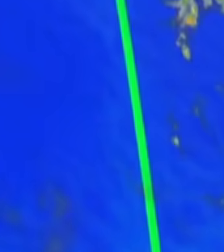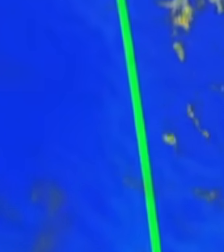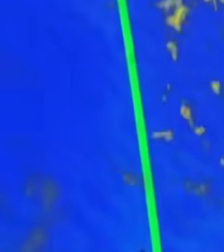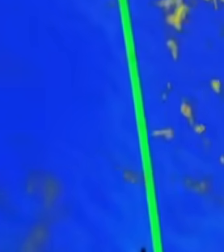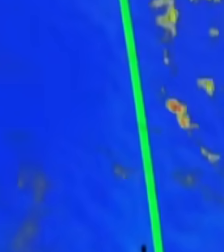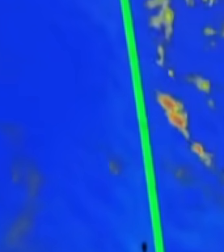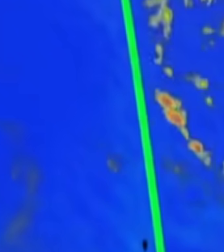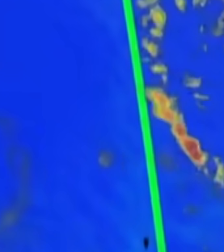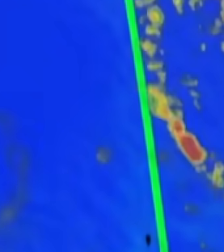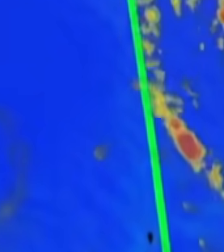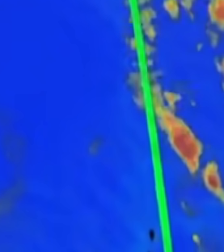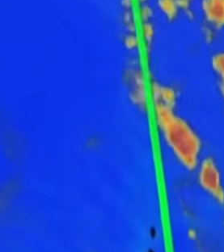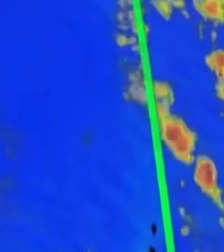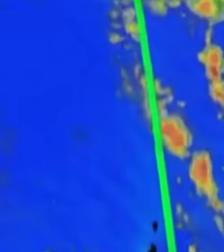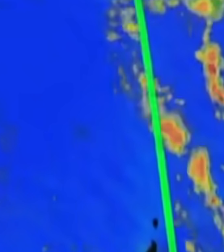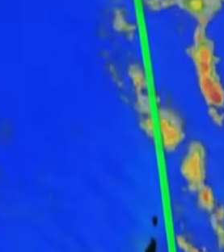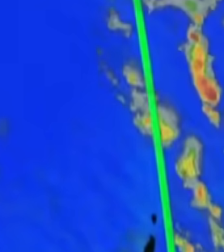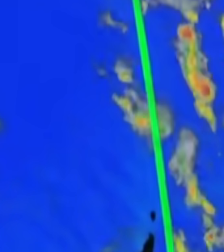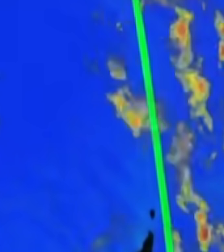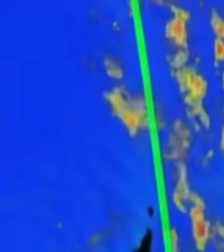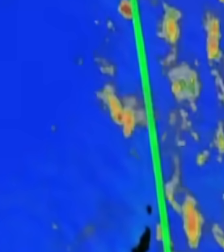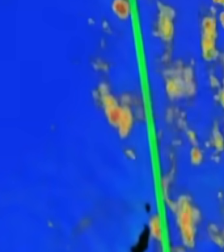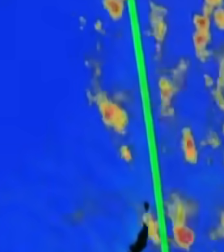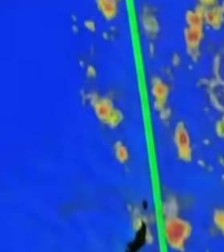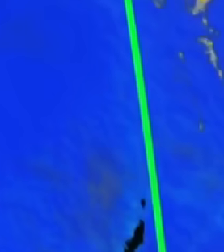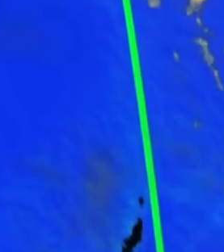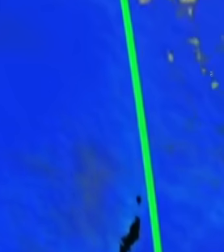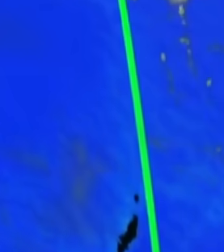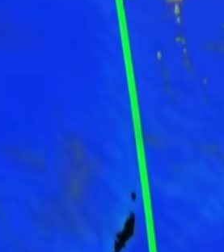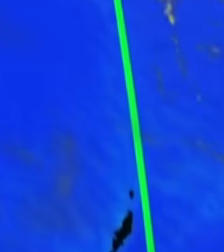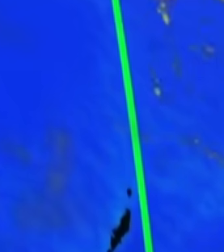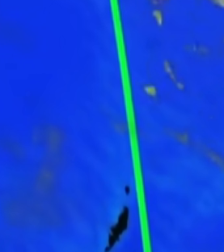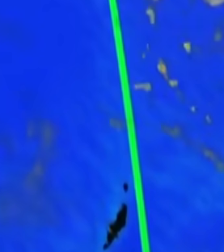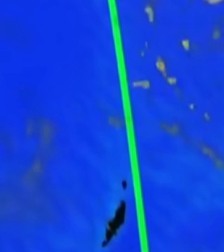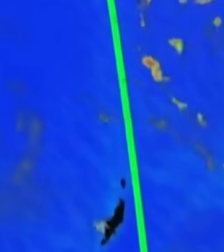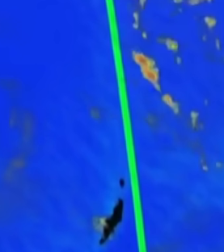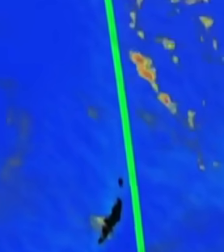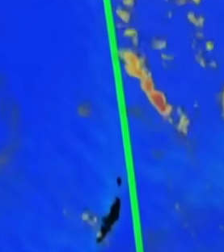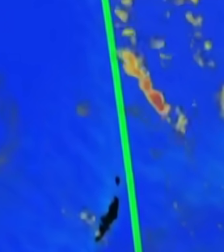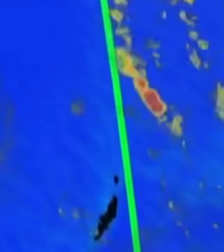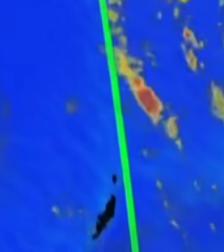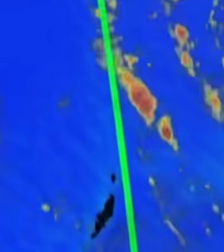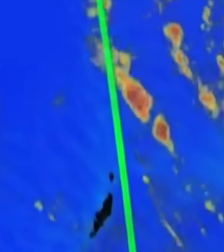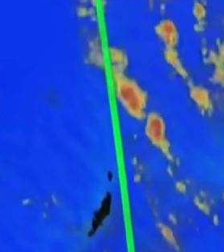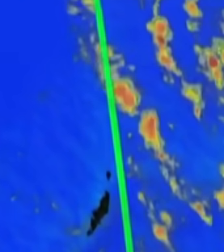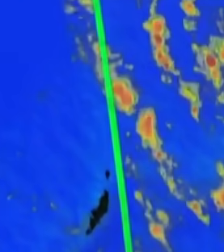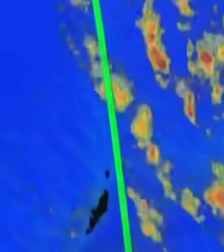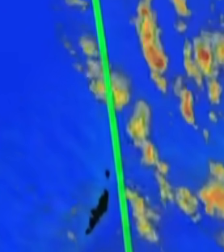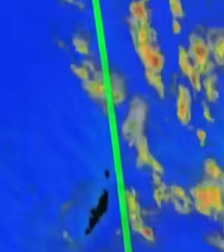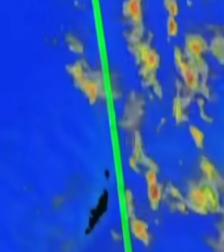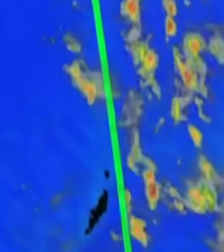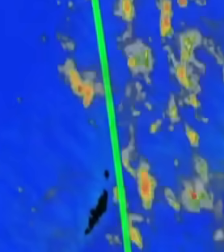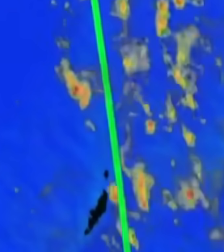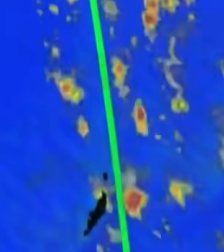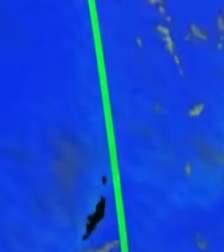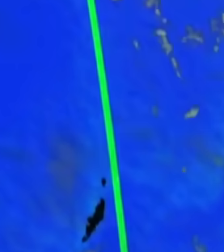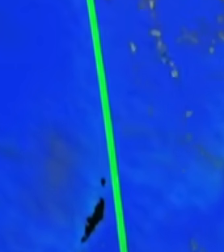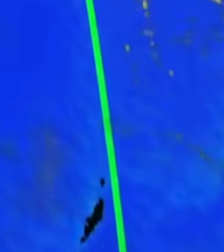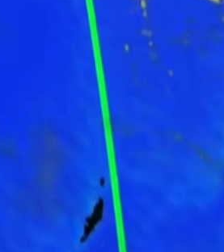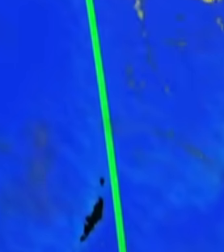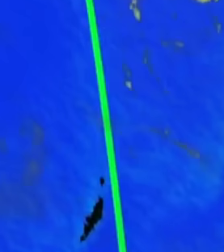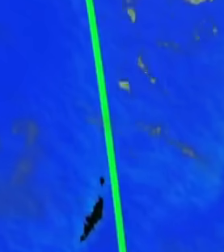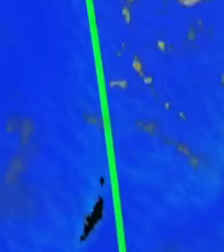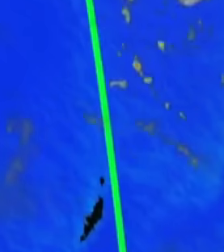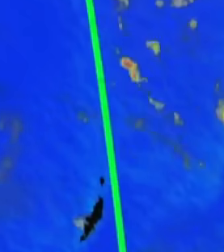pa ang mga pagbaha at landslide. Sa madadalaw naman po sa sementeryo bukas, huwag pa rin kalimutang magbaon ng payong. Ang dahilan naman po ng